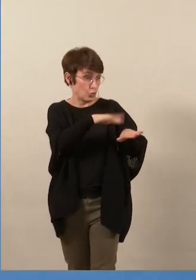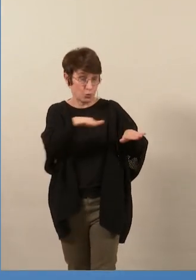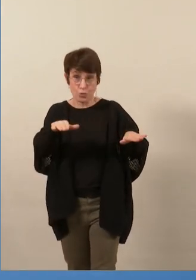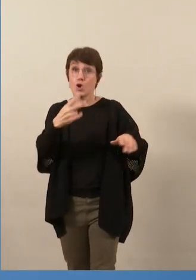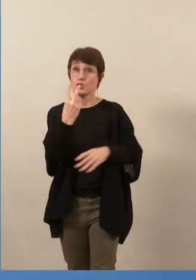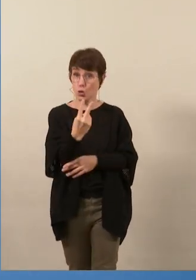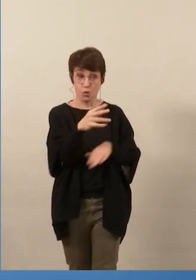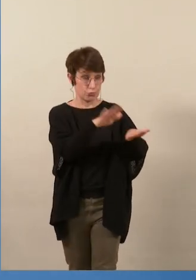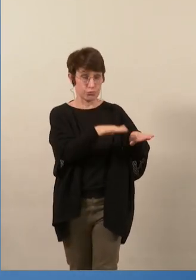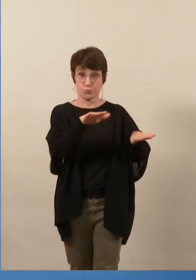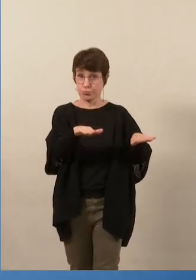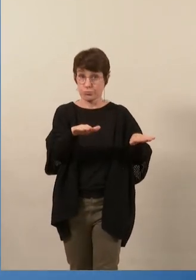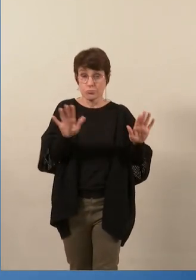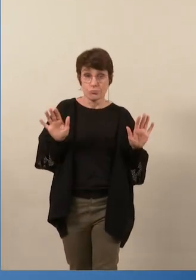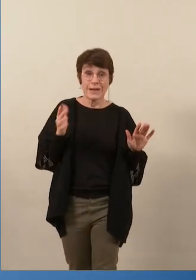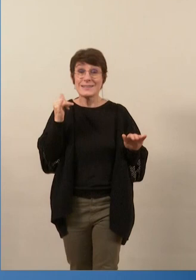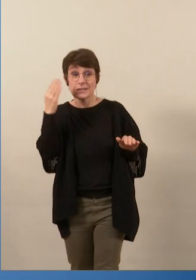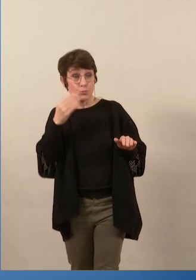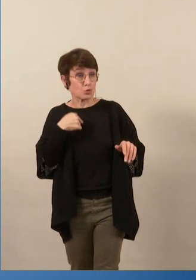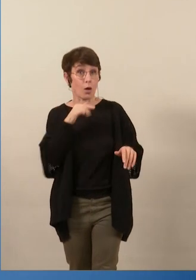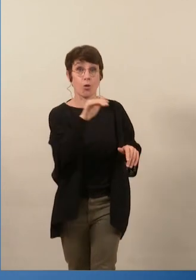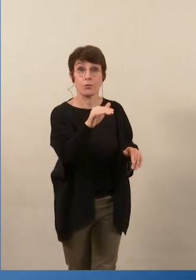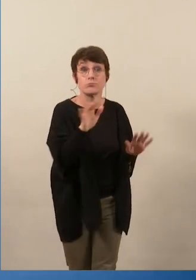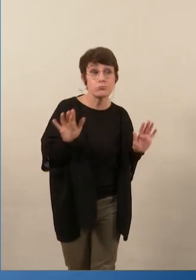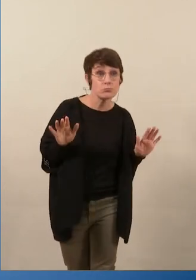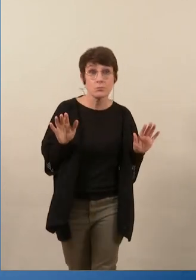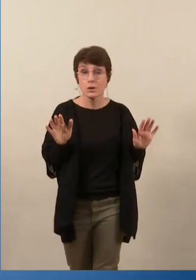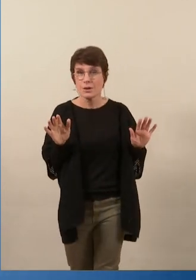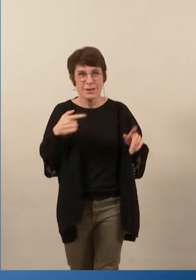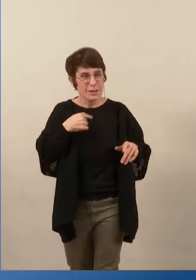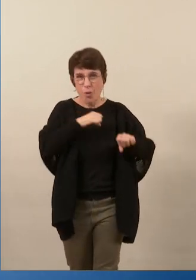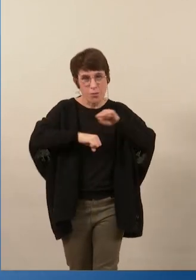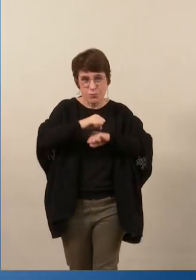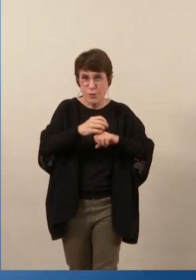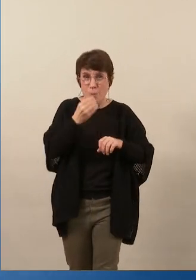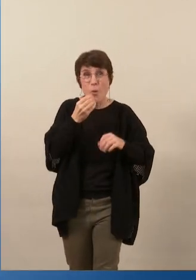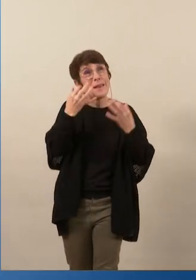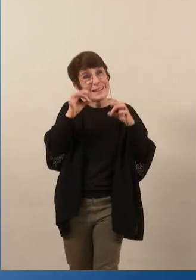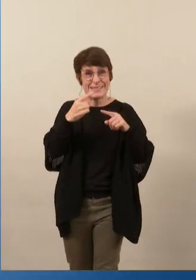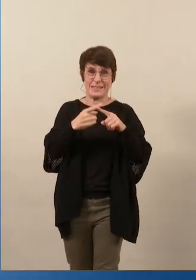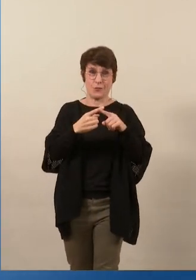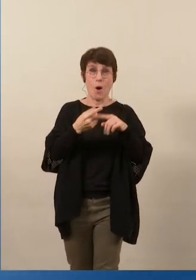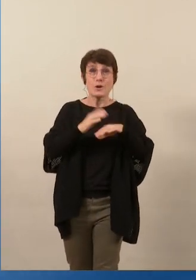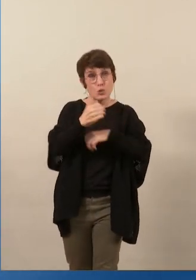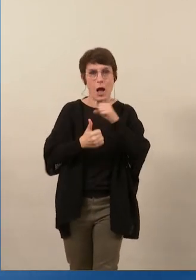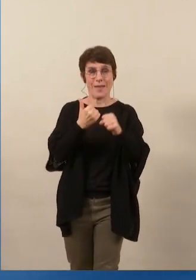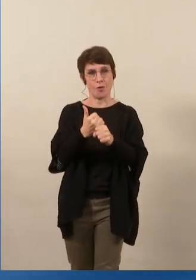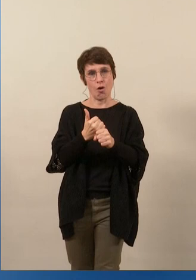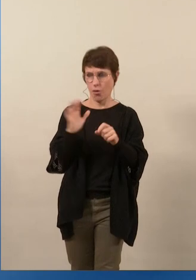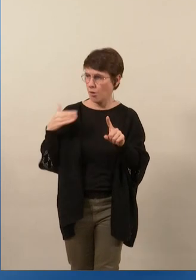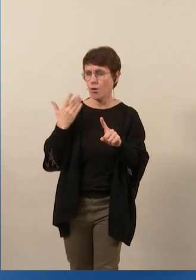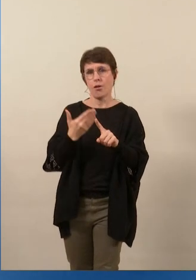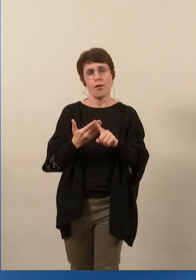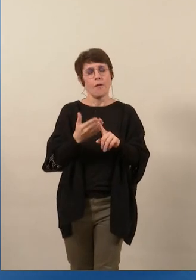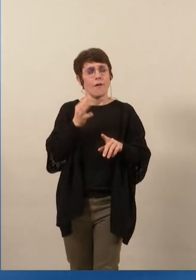a deux en l'occurrence qui sont à disposition et tout cela je le redis 10 déplacements avec chauffeur en un an